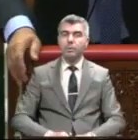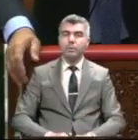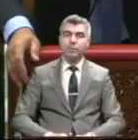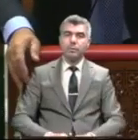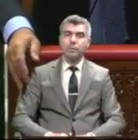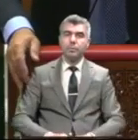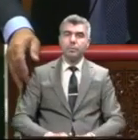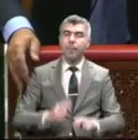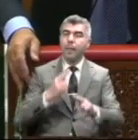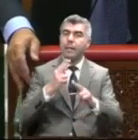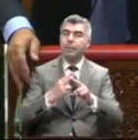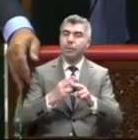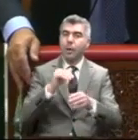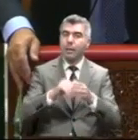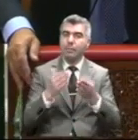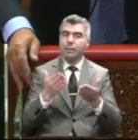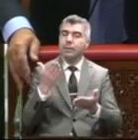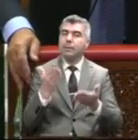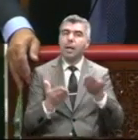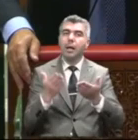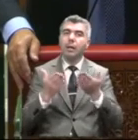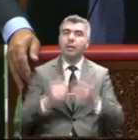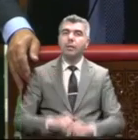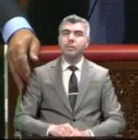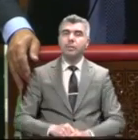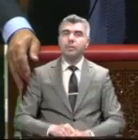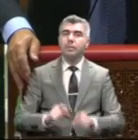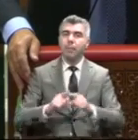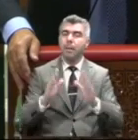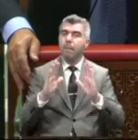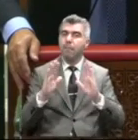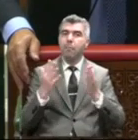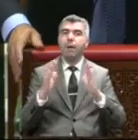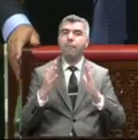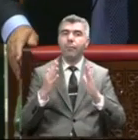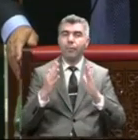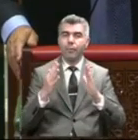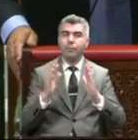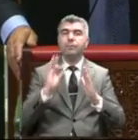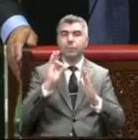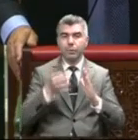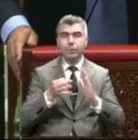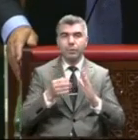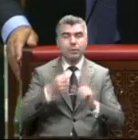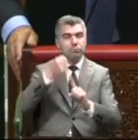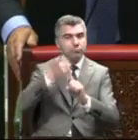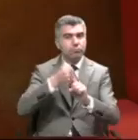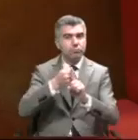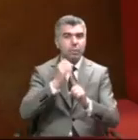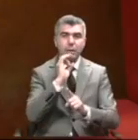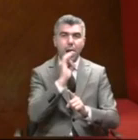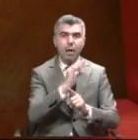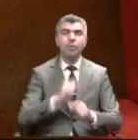باسم الفريق الاستقلالي اود ان انوهها بالمجهودات التي تبدلونها